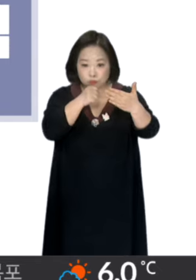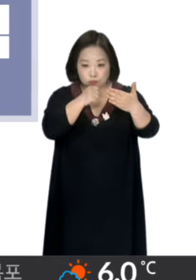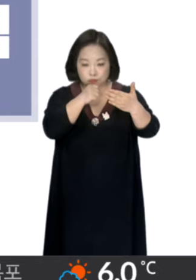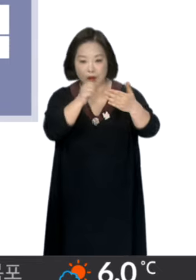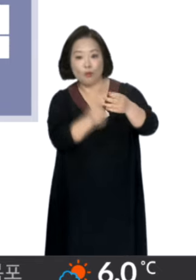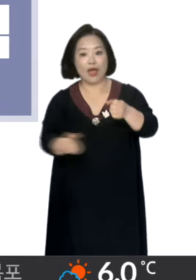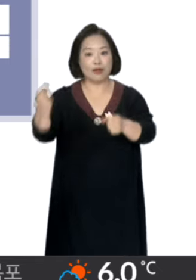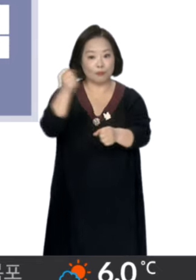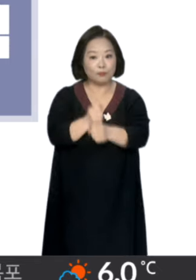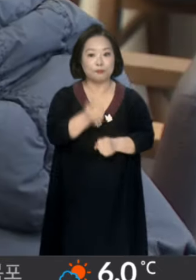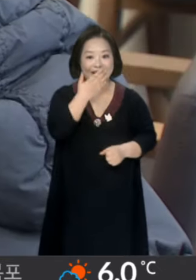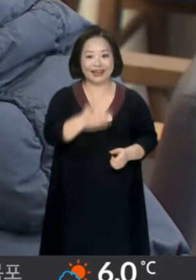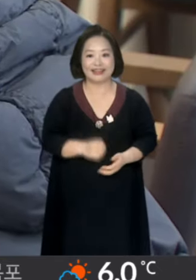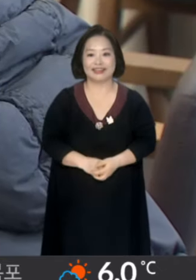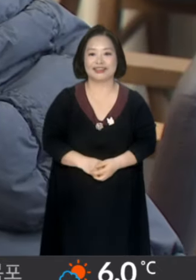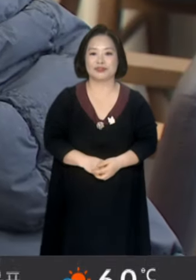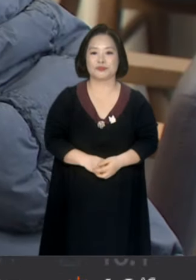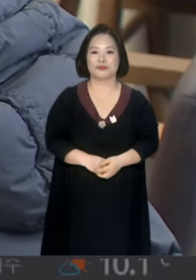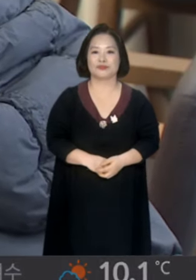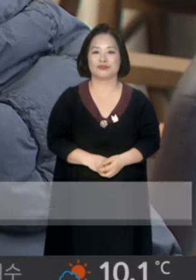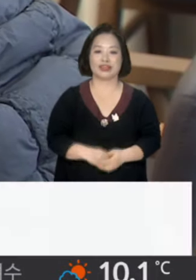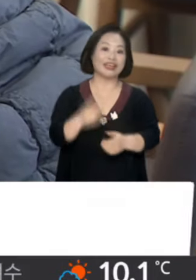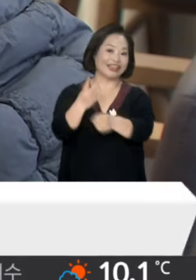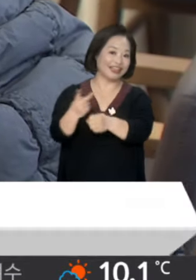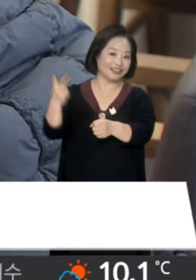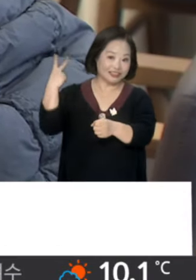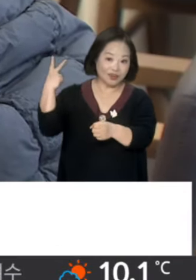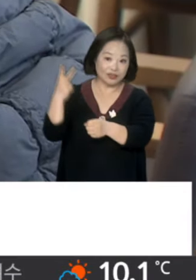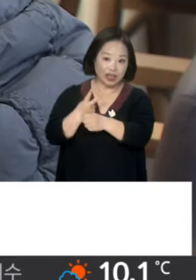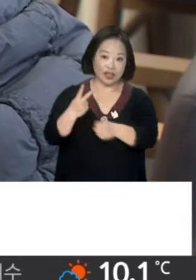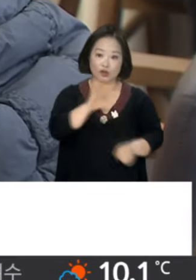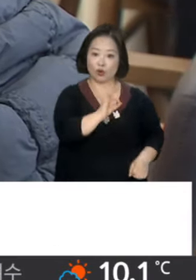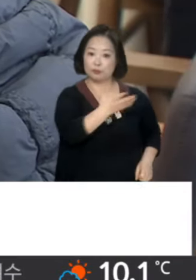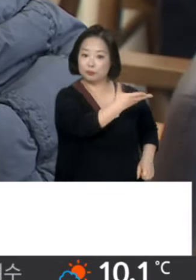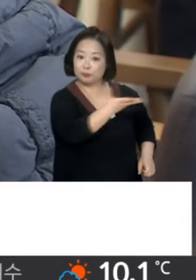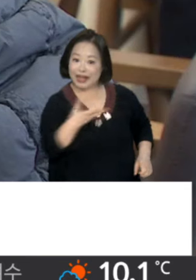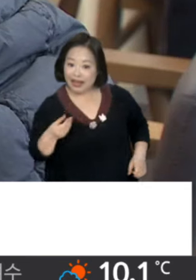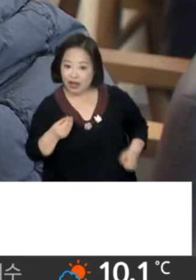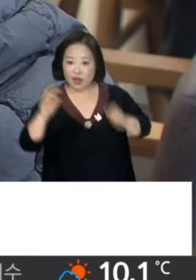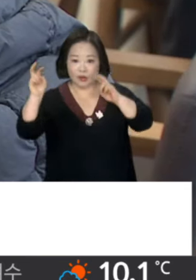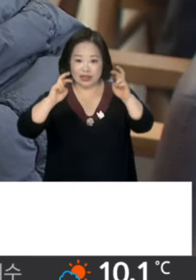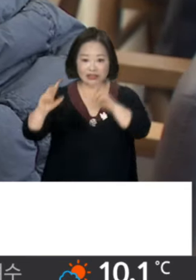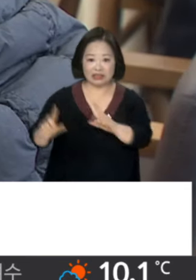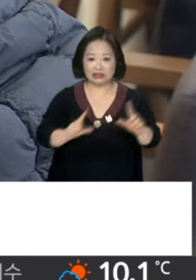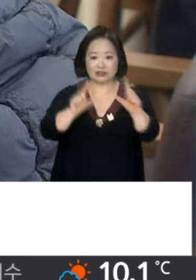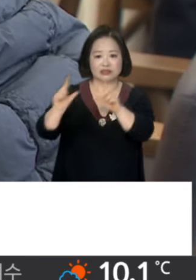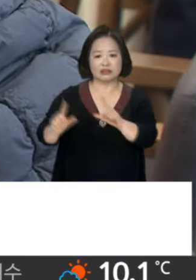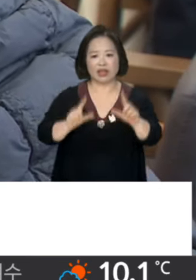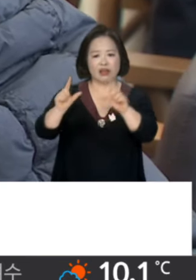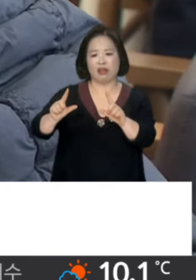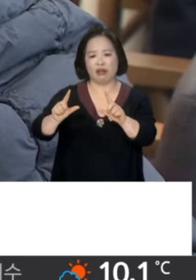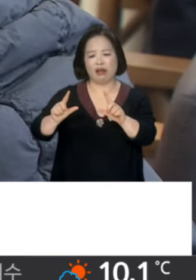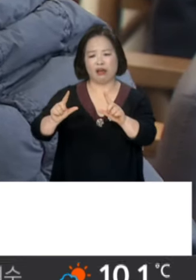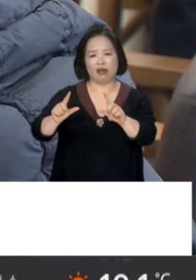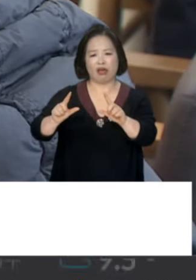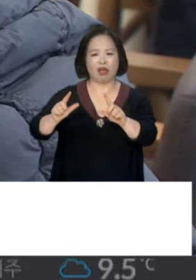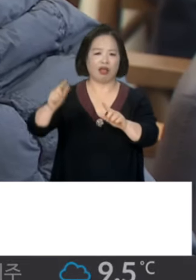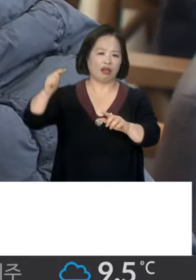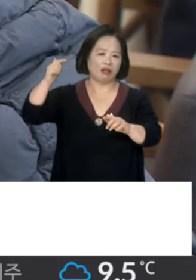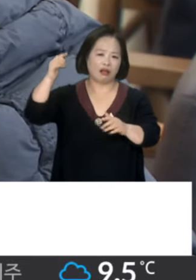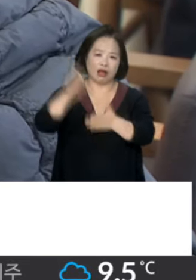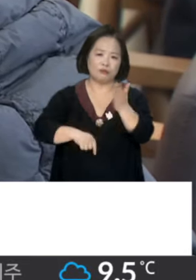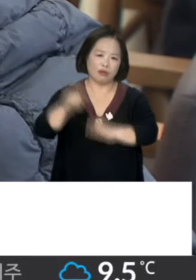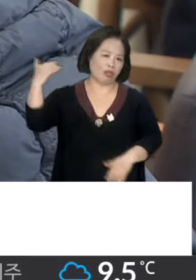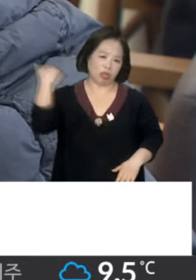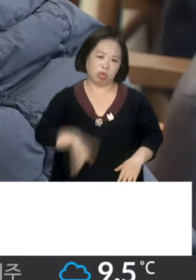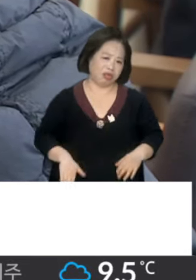것으로 추산됐습니다. 한 2년 전에 돈을 빌렸는데 직장 생활에서는 갚을 수 없더라고요.